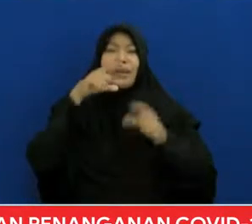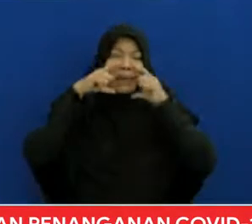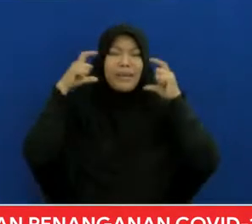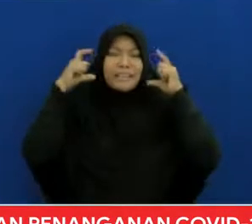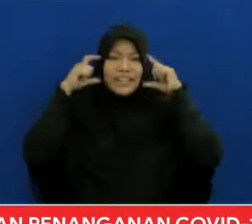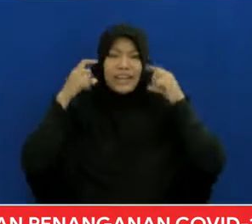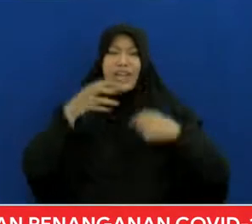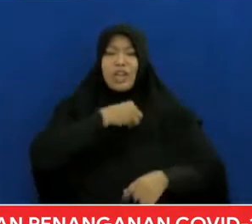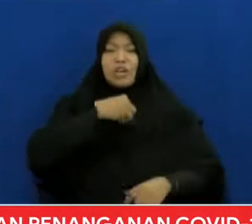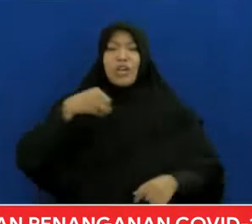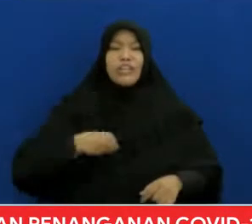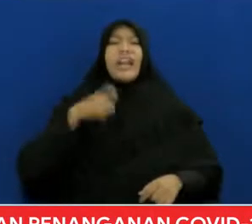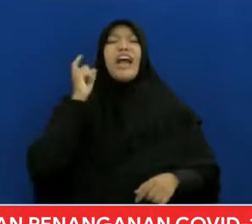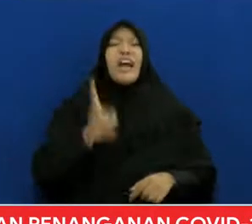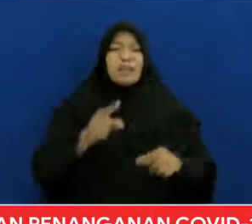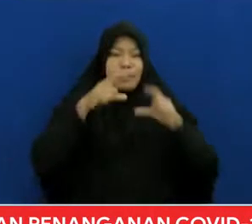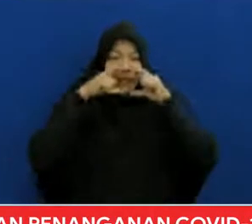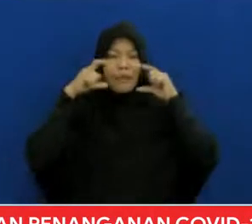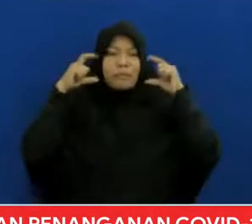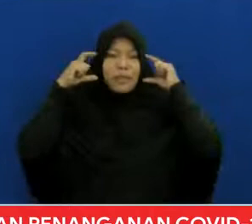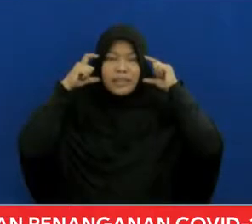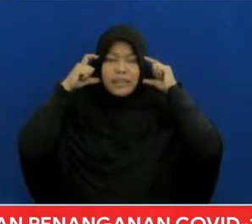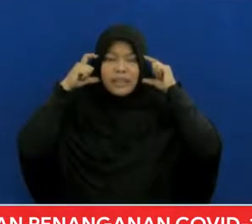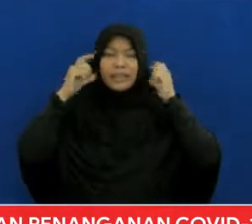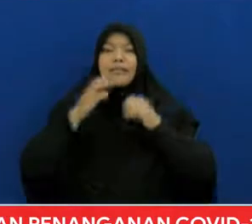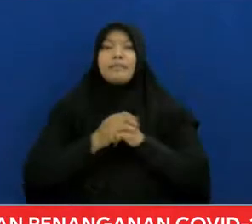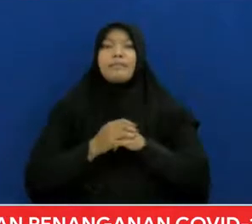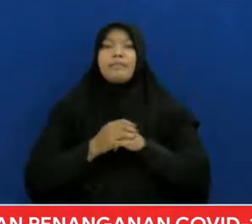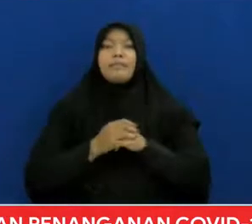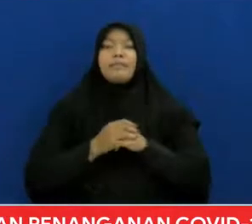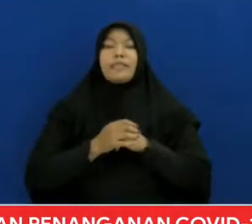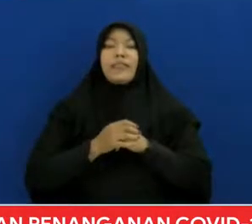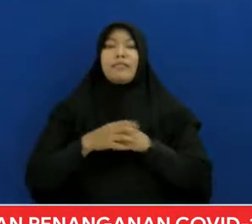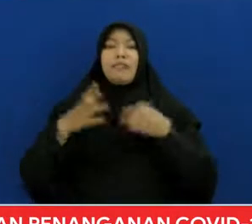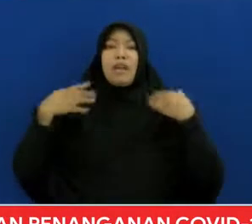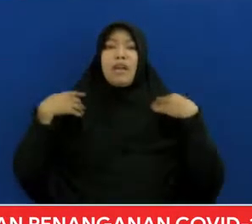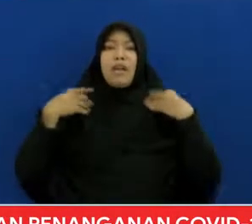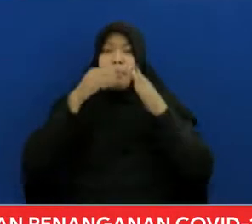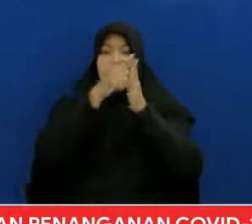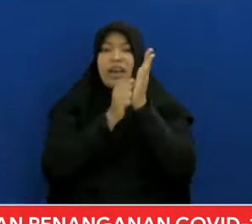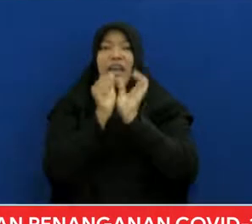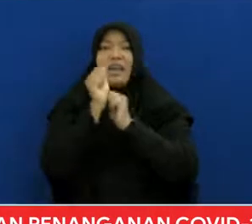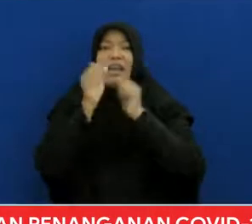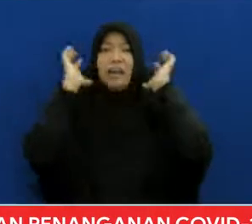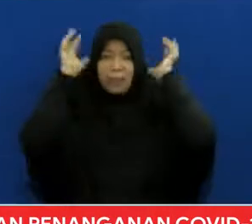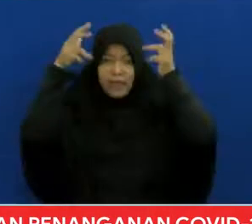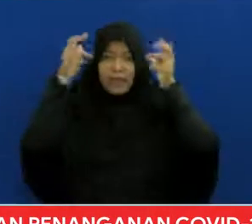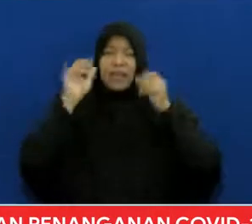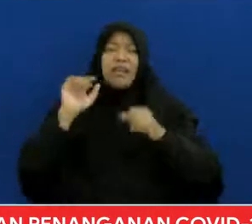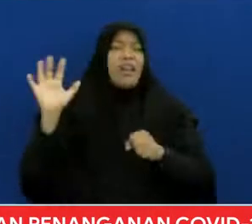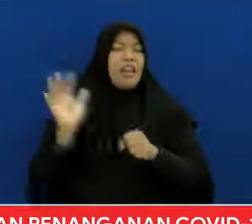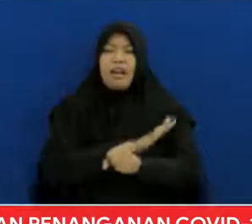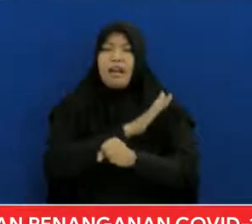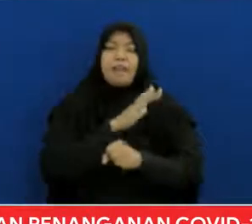dengan pelindung wajah dan dengan pakaian pelindung terhadap corona.